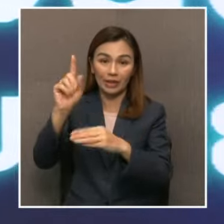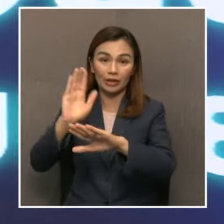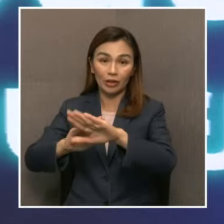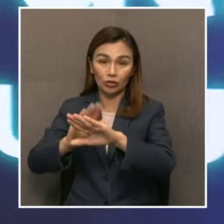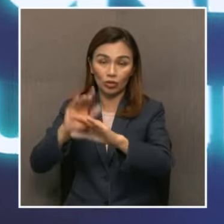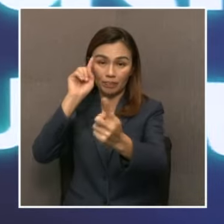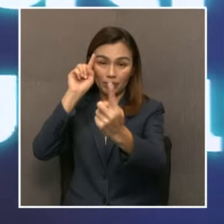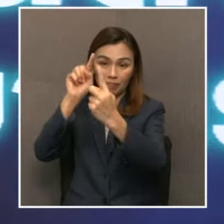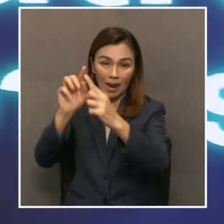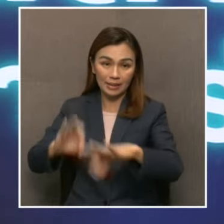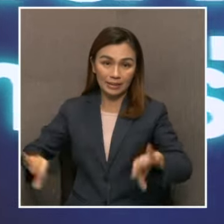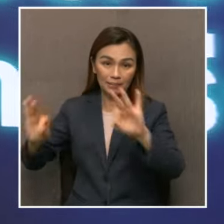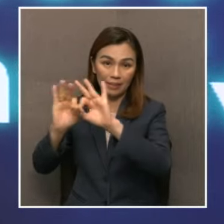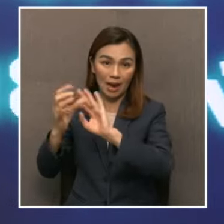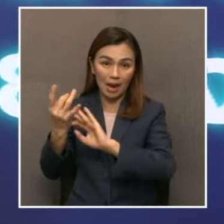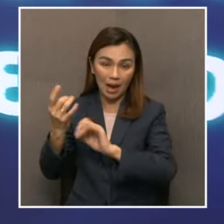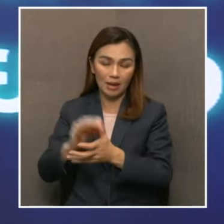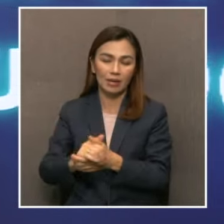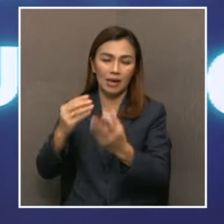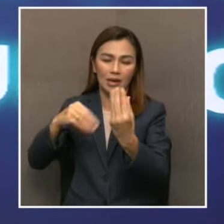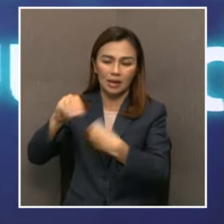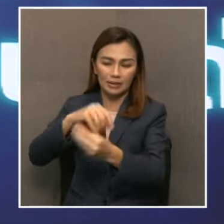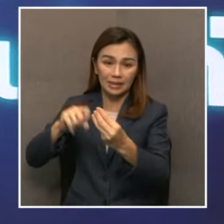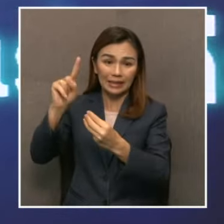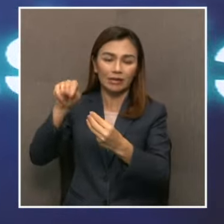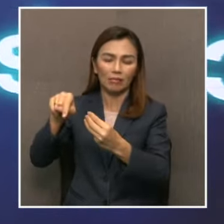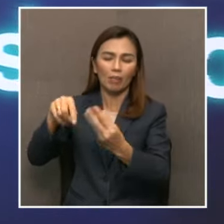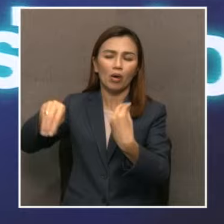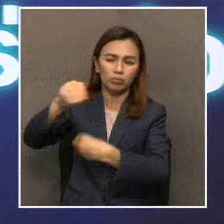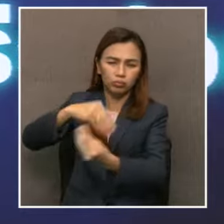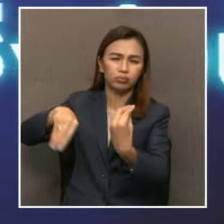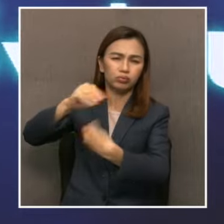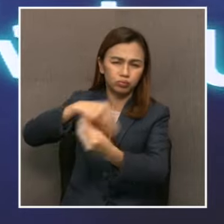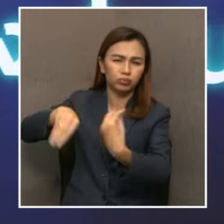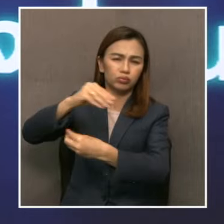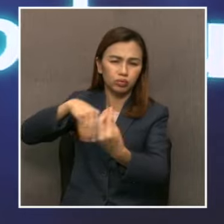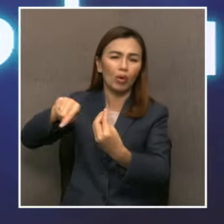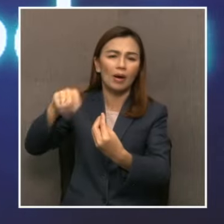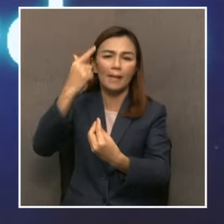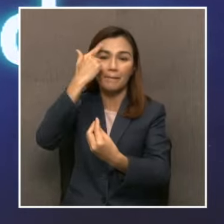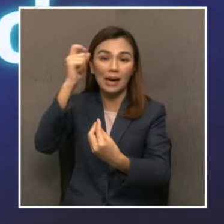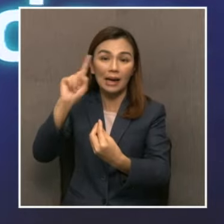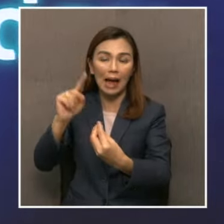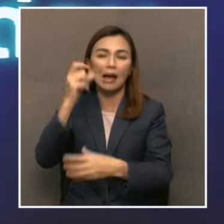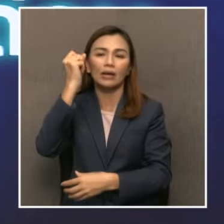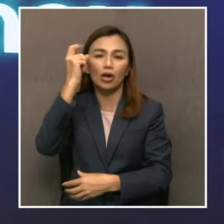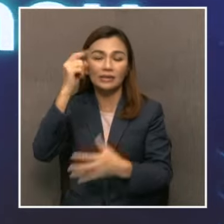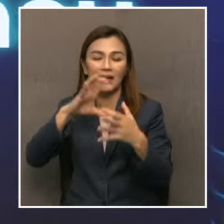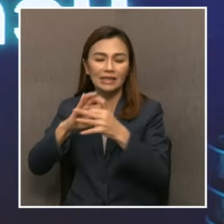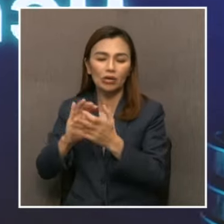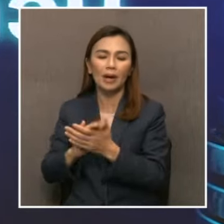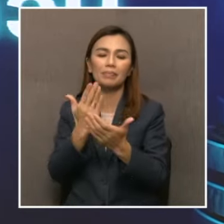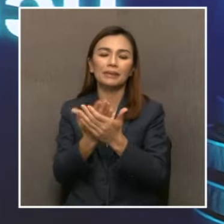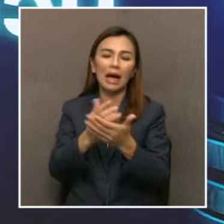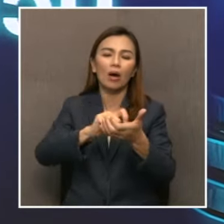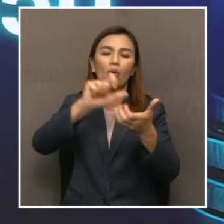ครับที่จะทั้งกระตุ้นเศรษฐกิจนะครับให้ผู้คนเนี่ยเข้าใจถึงความเป็นดิจิทัลอีโคโนมีเพิ่มมากขึ้นแล้วก็ช่วยเหลือประชาชน